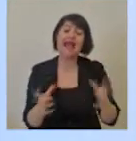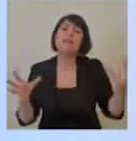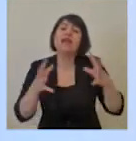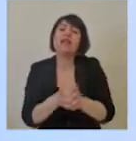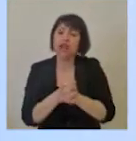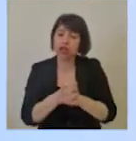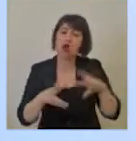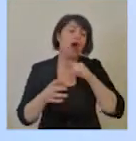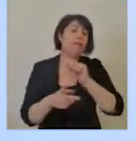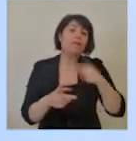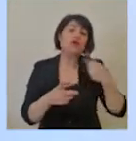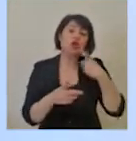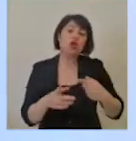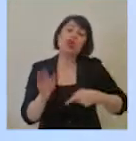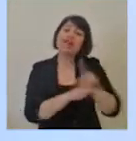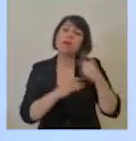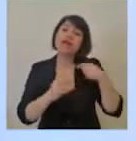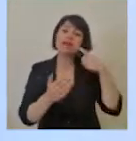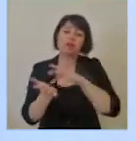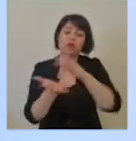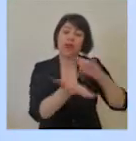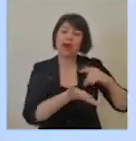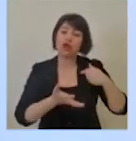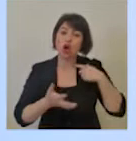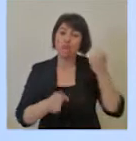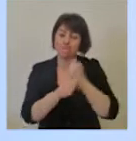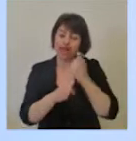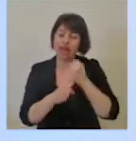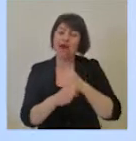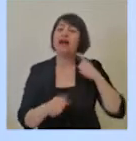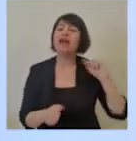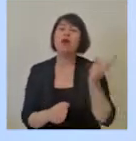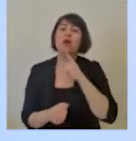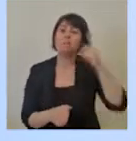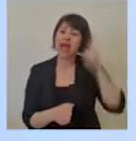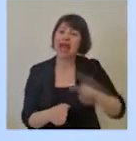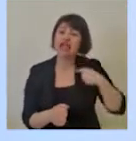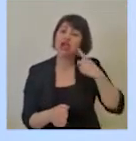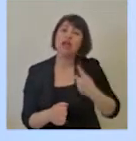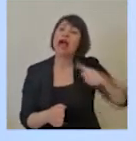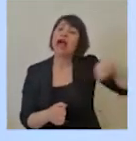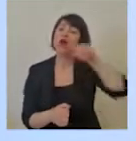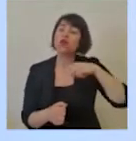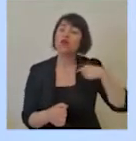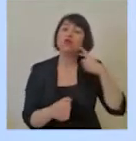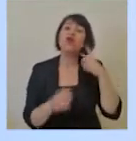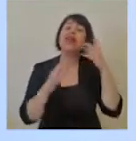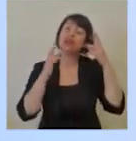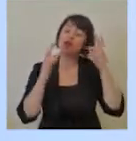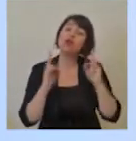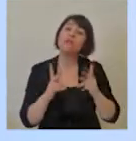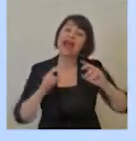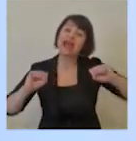وما تشاركوا بالتمييز ضد أي شخص بأماكن العمل اللي بحاجة لكل أطيافه